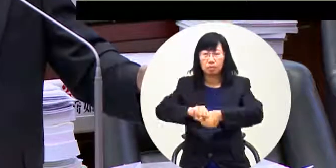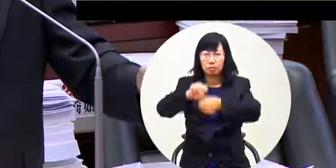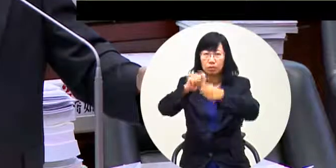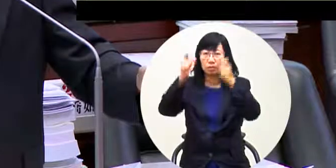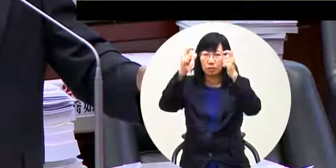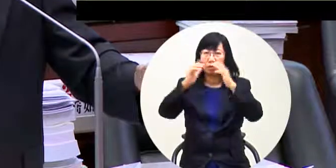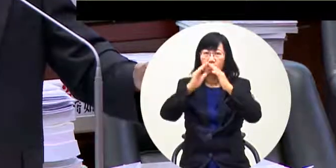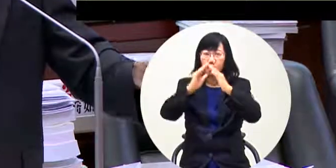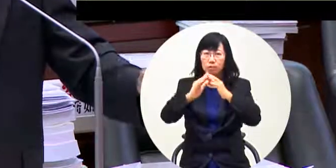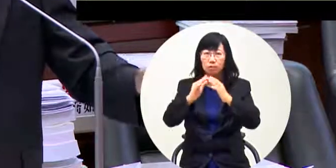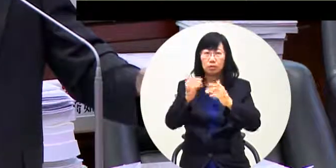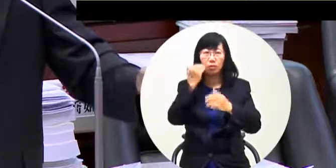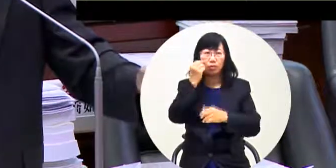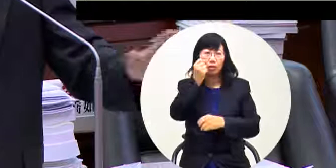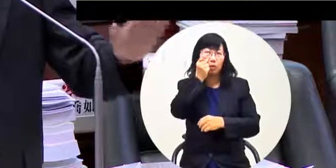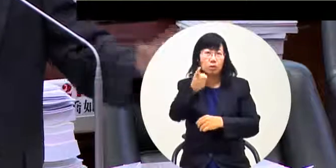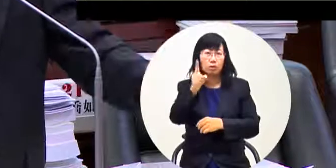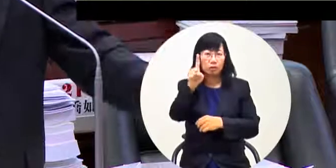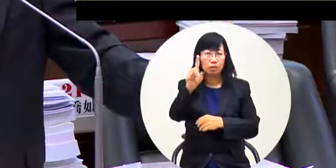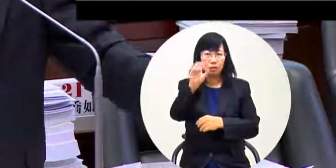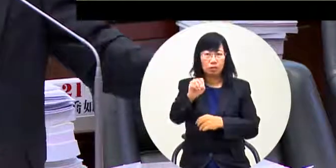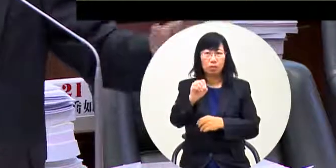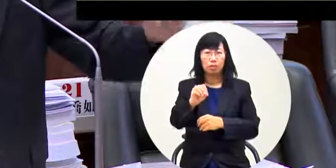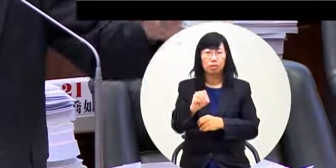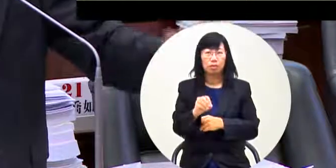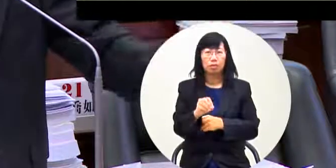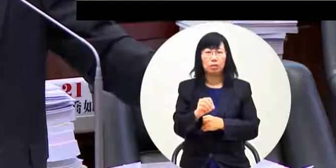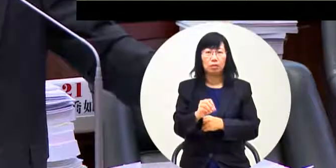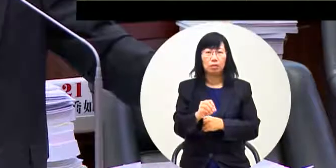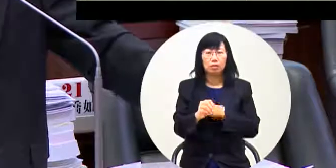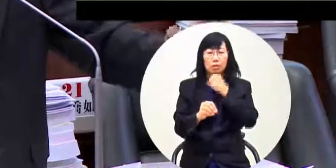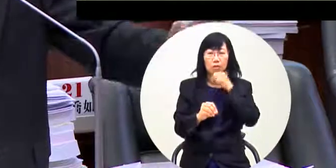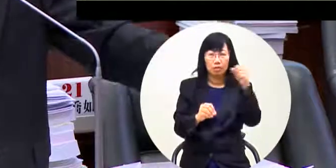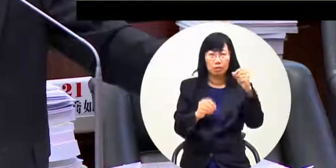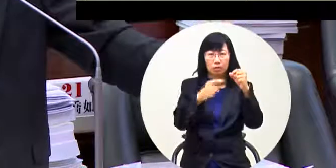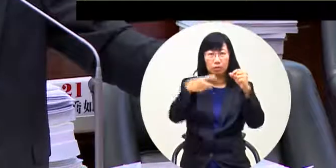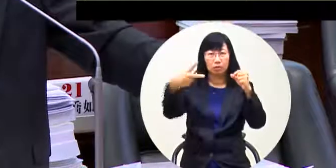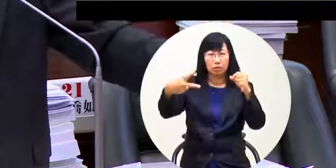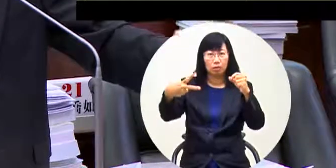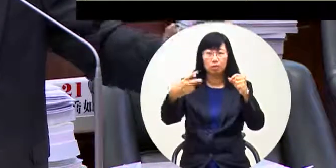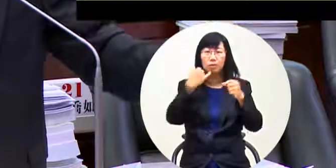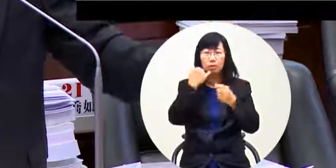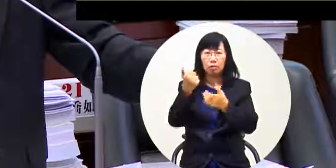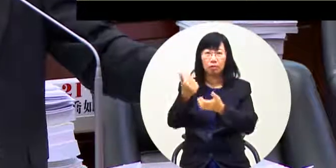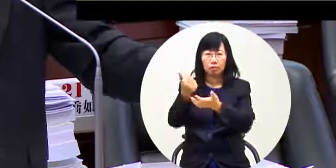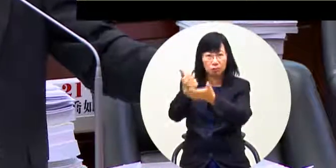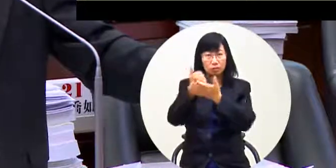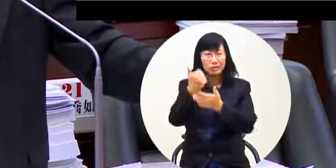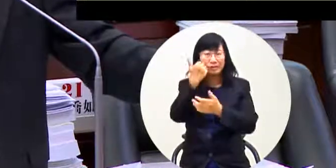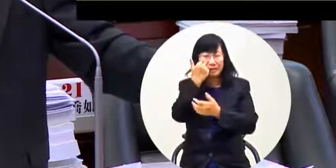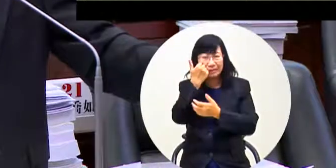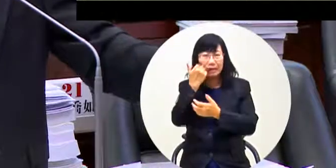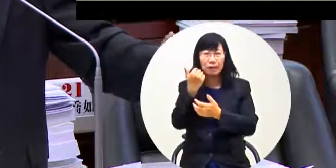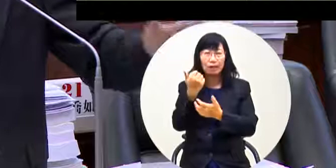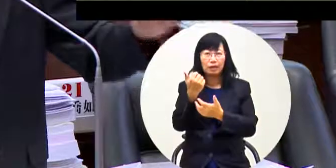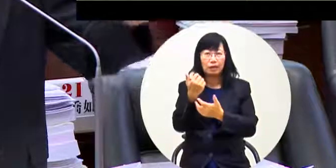10,000块，一0到2岁，予人请，伊要请因家己丈母啊，还是家己爸母啊，做一个补助也